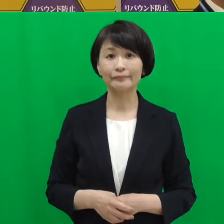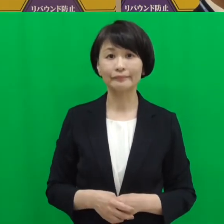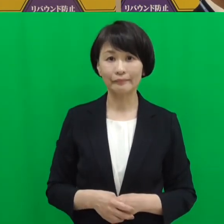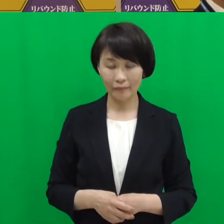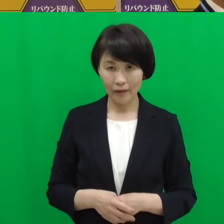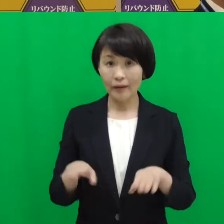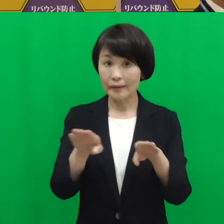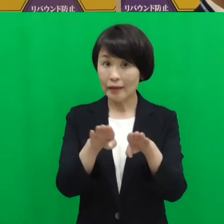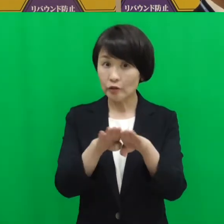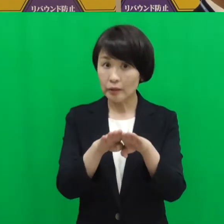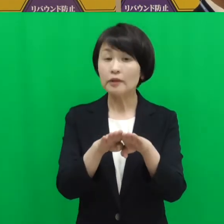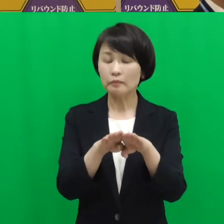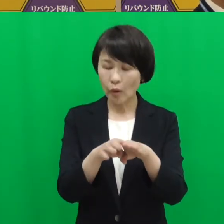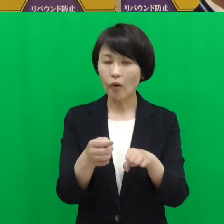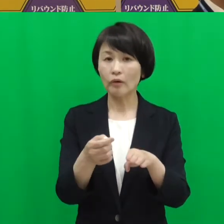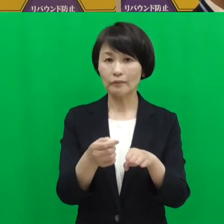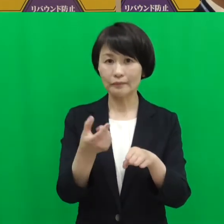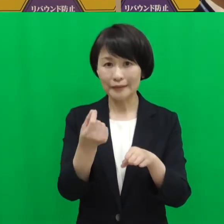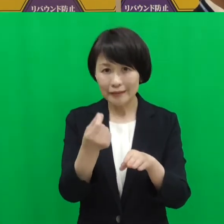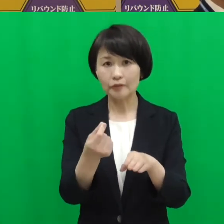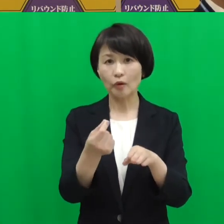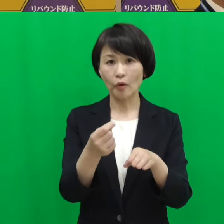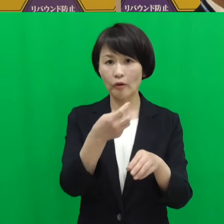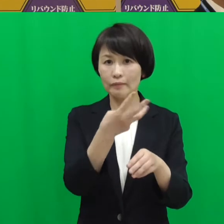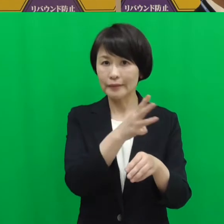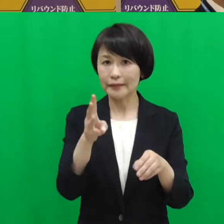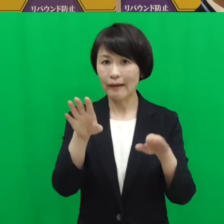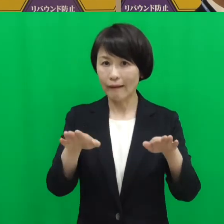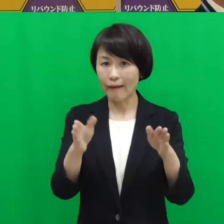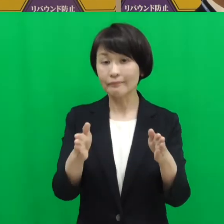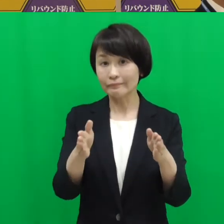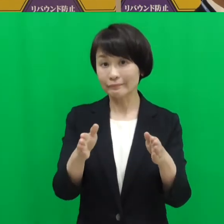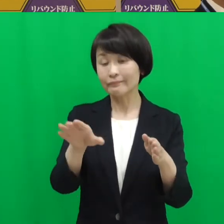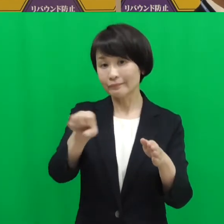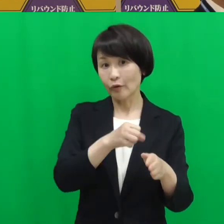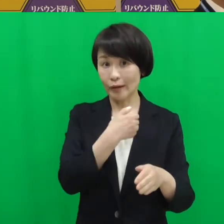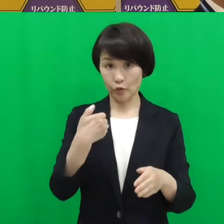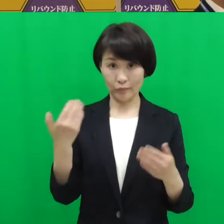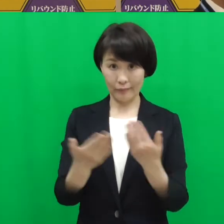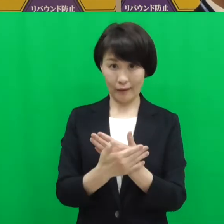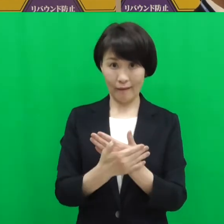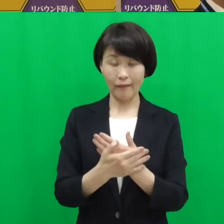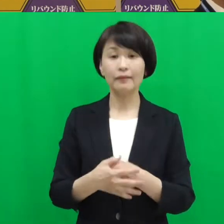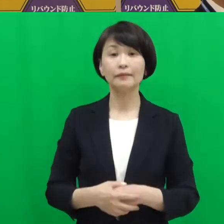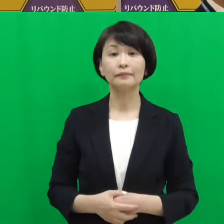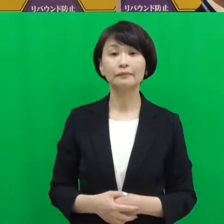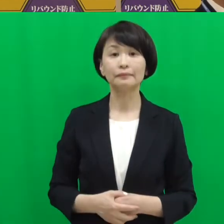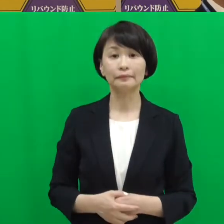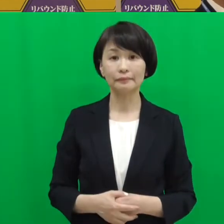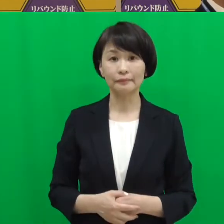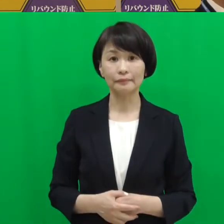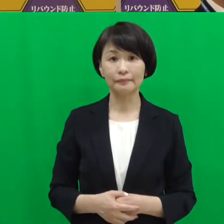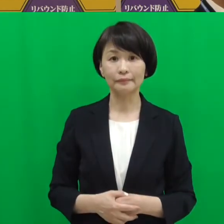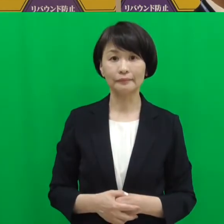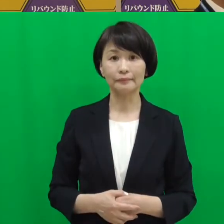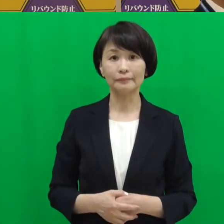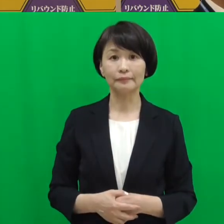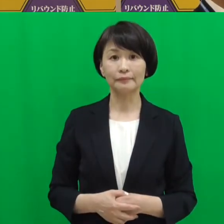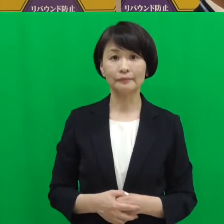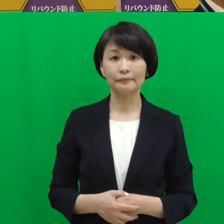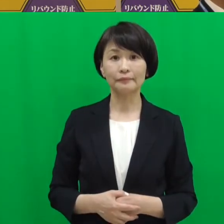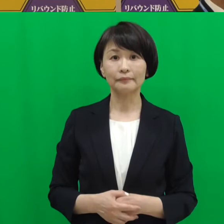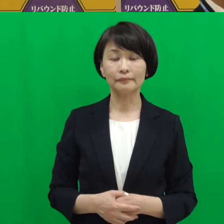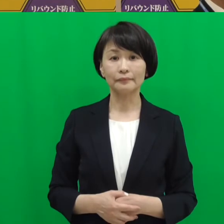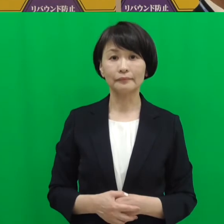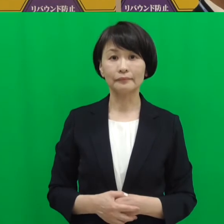になったっていうのはすごい大きなことだなというふうに思いました。今までだとお休みがやっぱり少なく感じ